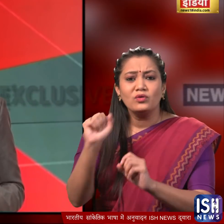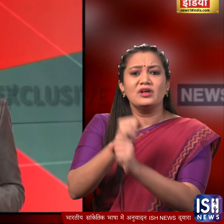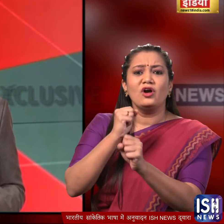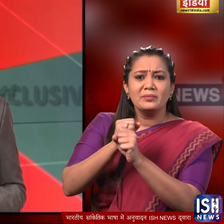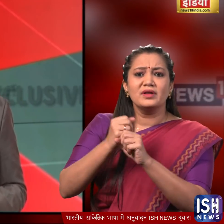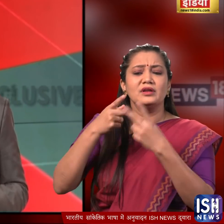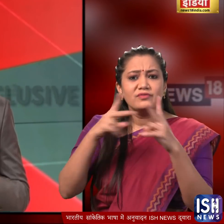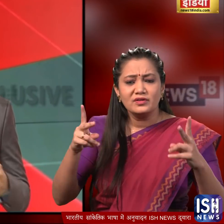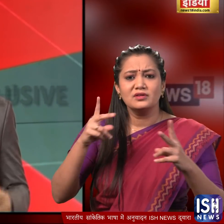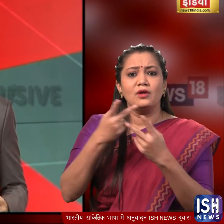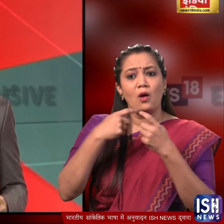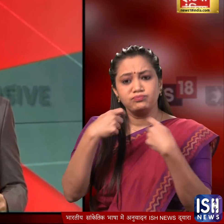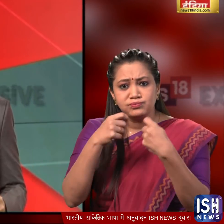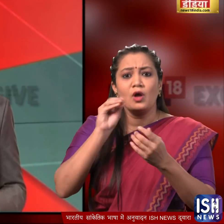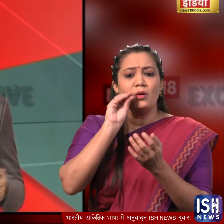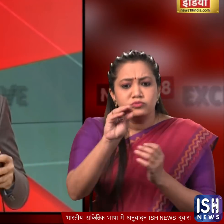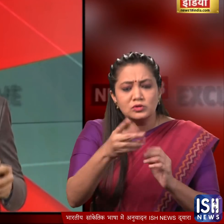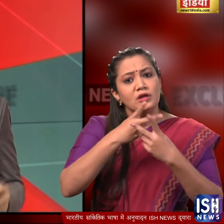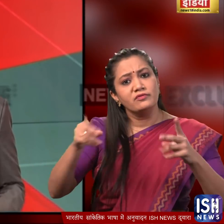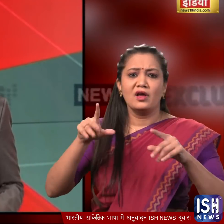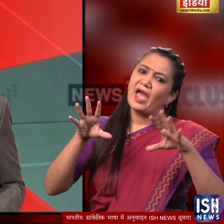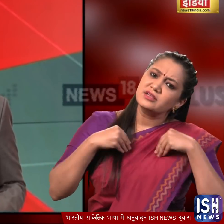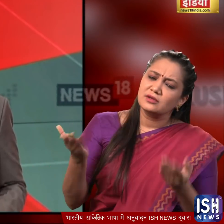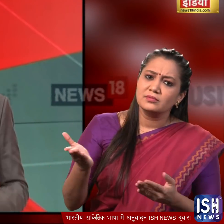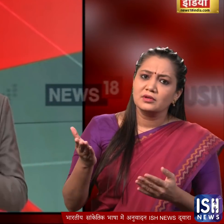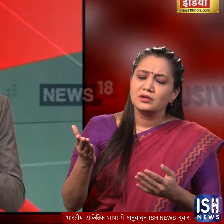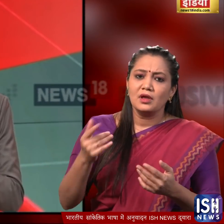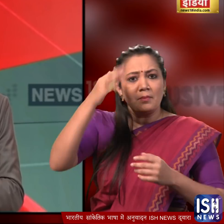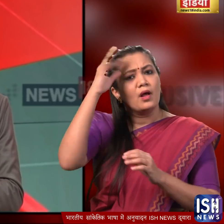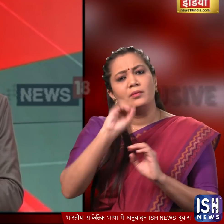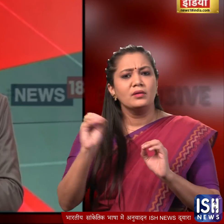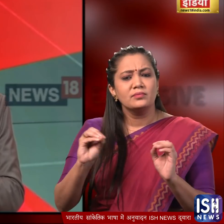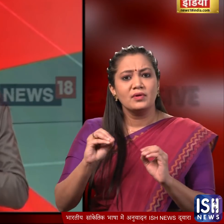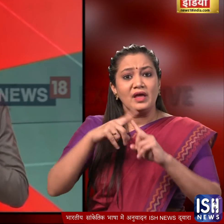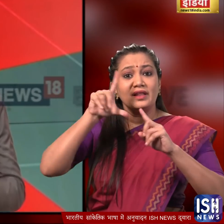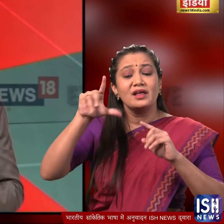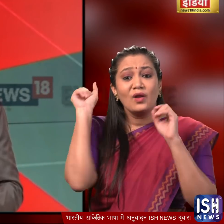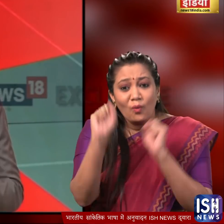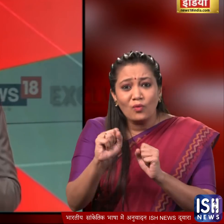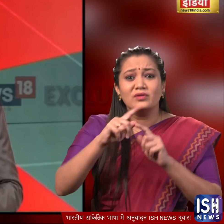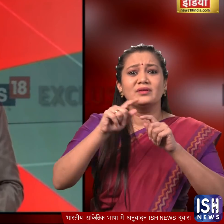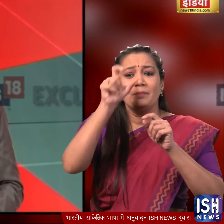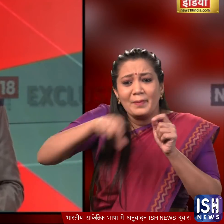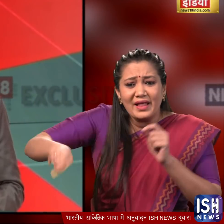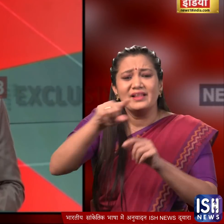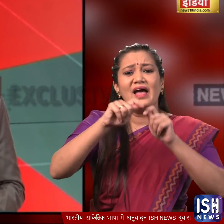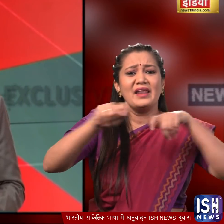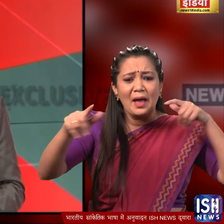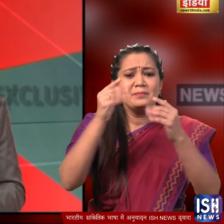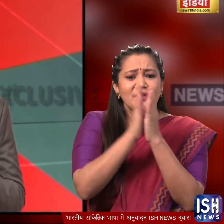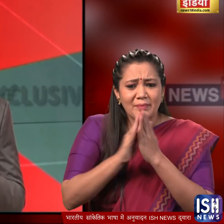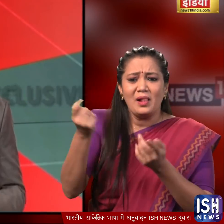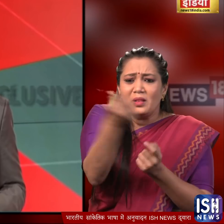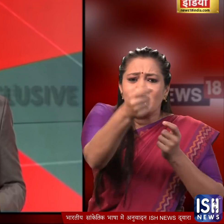तेलंगाना में सरकारी खर्च पर हवन यज्ञ कराए, इसमें उनको कुछ भी गलत नहीं दिखता। लेकिन तेलंगाना के लोग अगर अपनी मर्जी से राम मंदिर के लिए चंदा देना